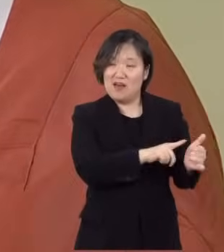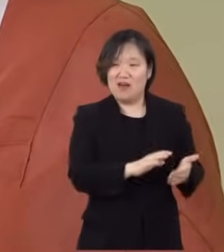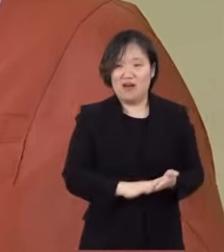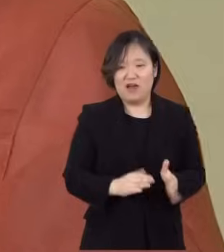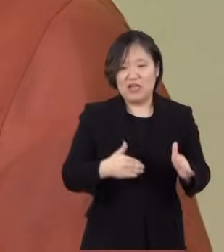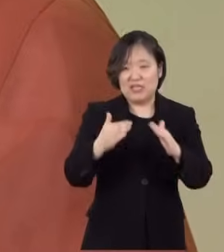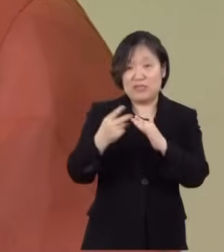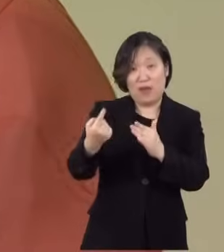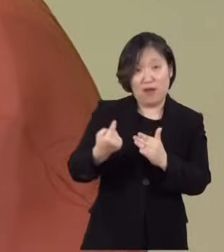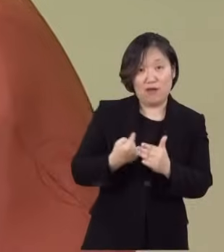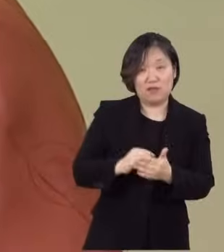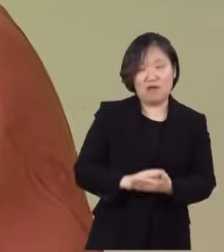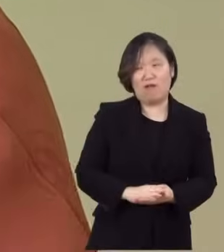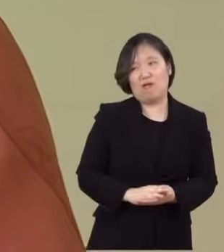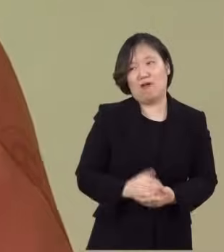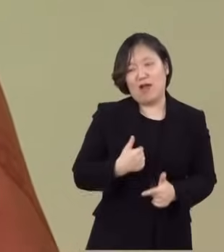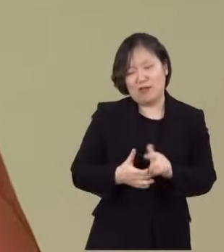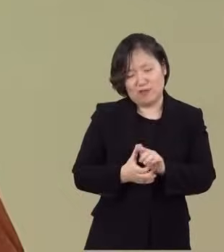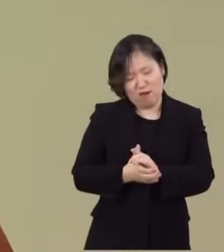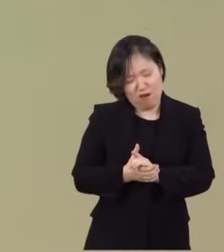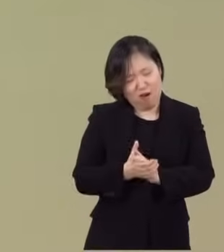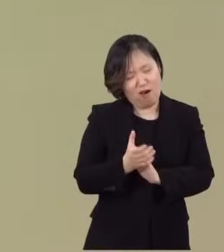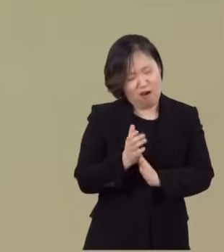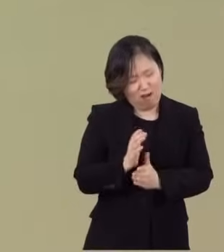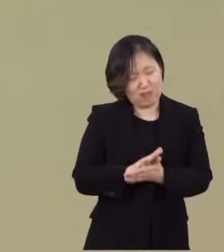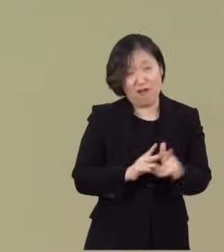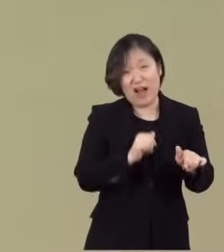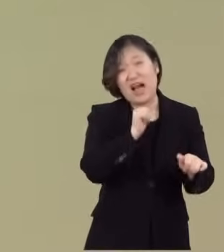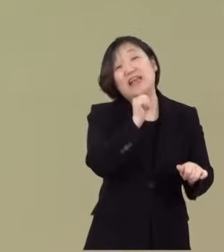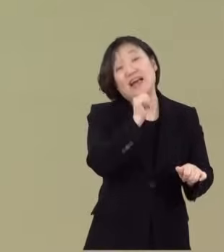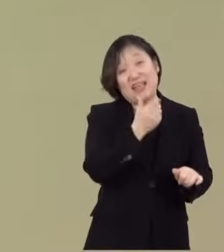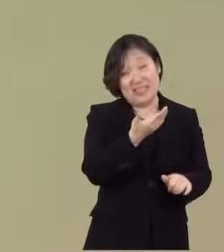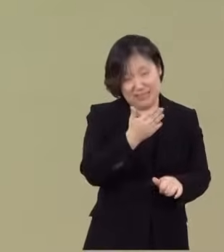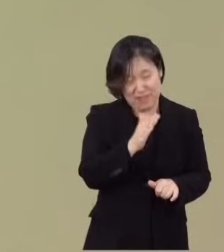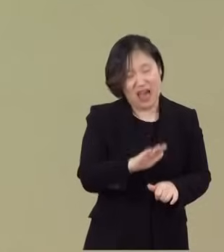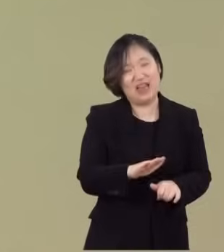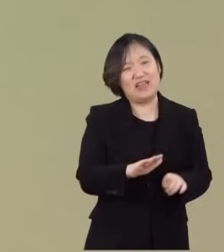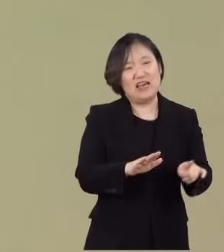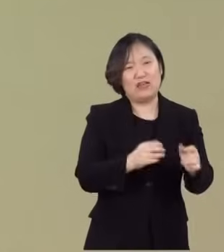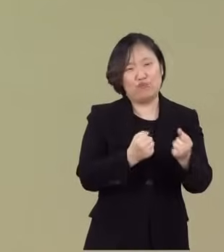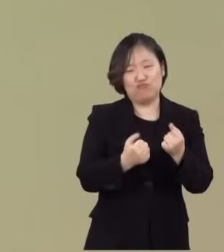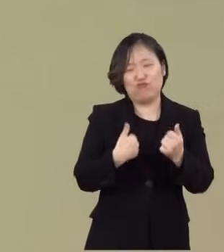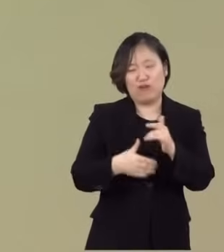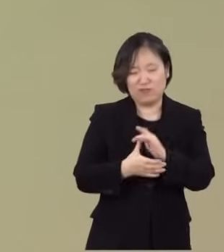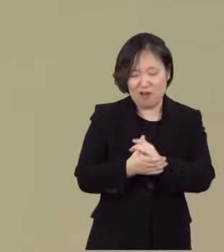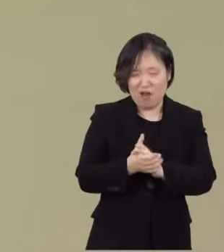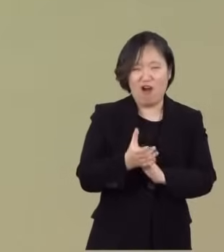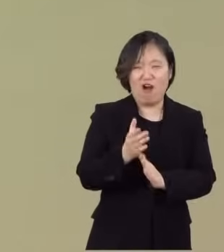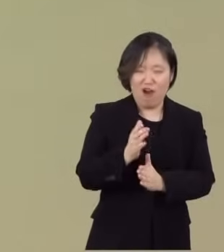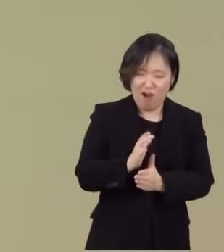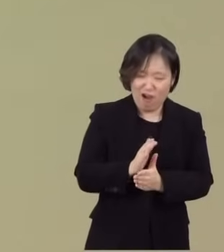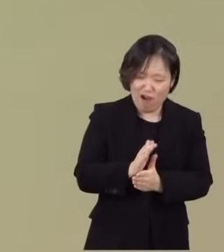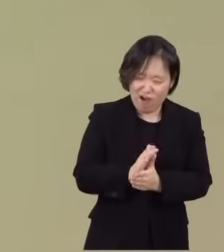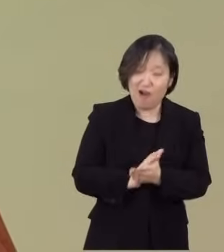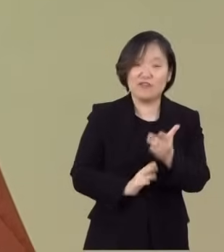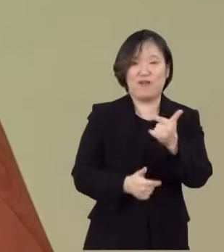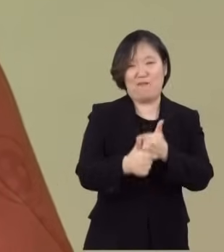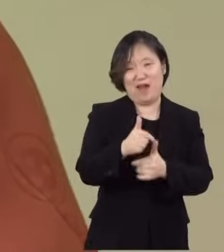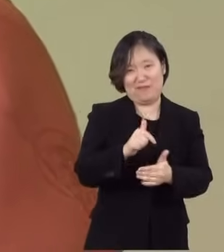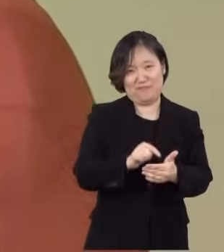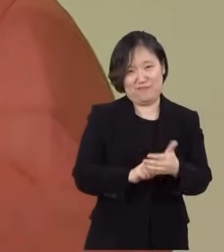뱃사공이 집으로 와 가지고 정성껏 없는 살림이 나마 정성껏 공양을